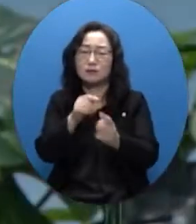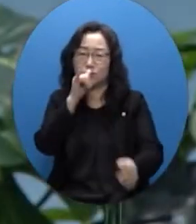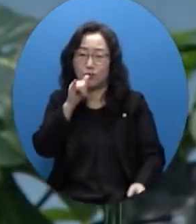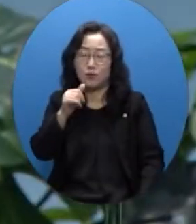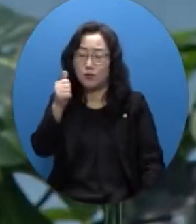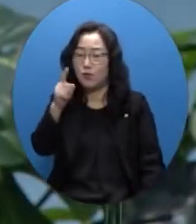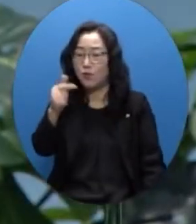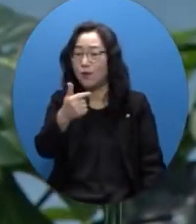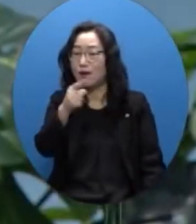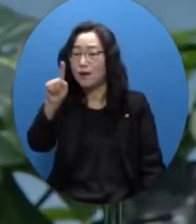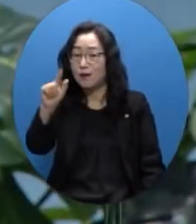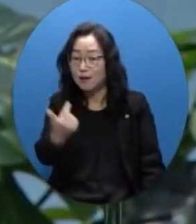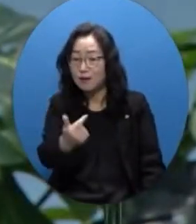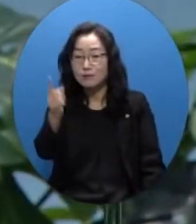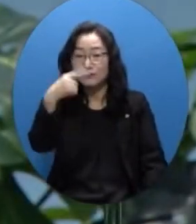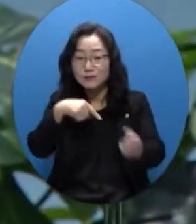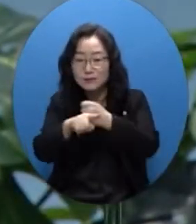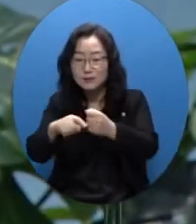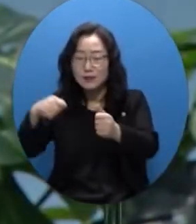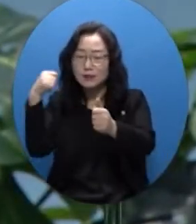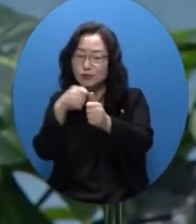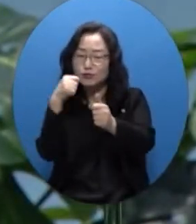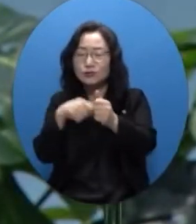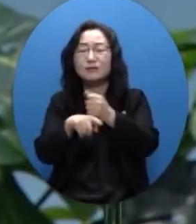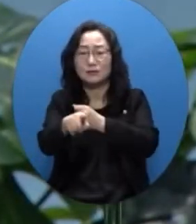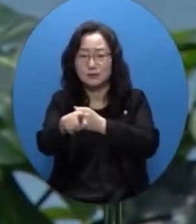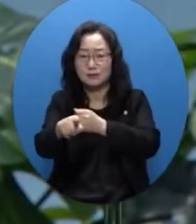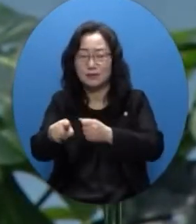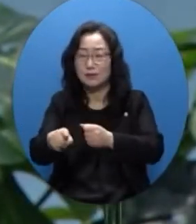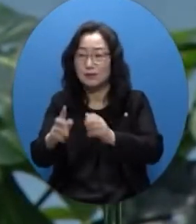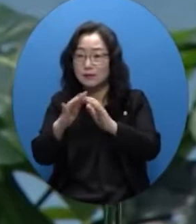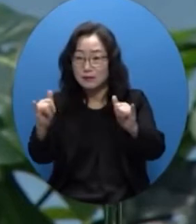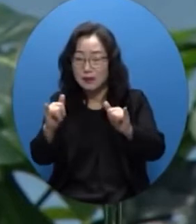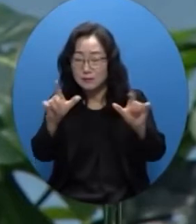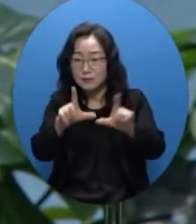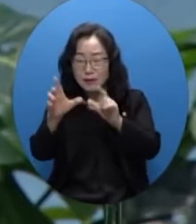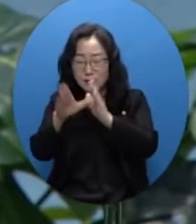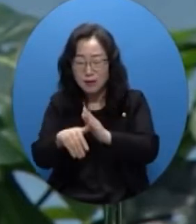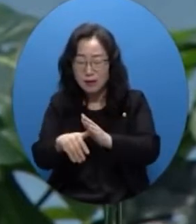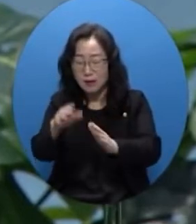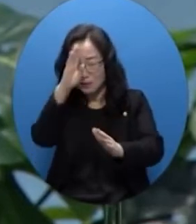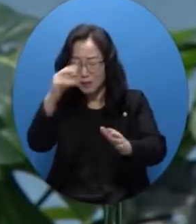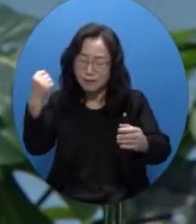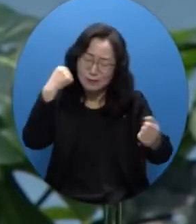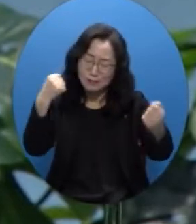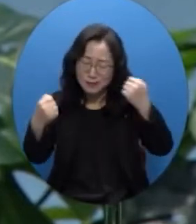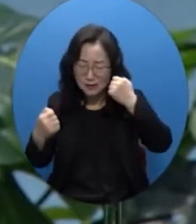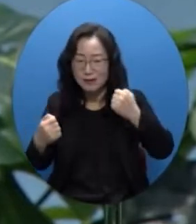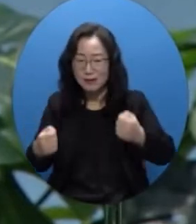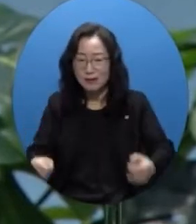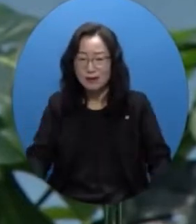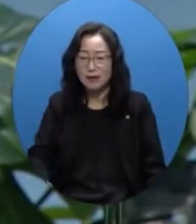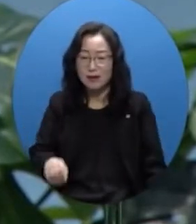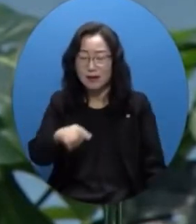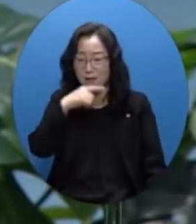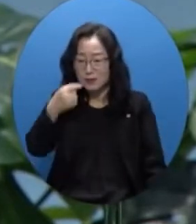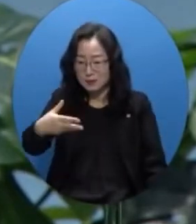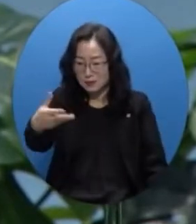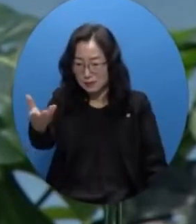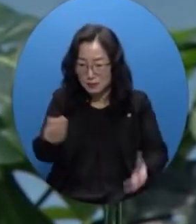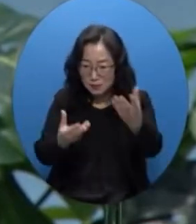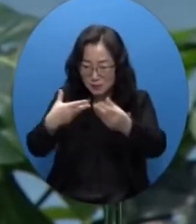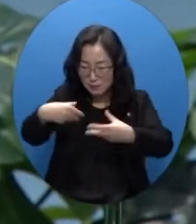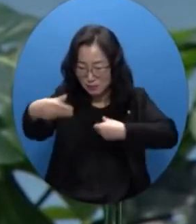두들기다 는 뜻을 갖고 있습니다 우리가 인생을 살다가 질병의 두들겨 맞기도 하고 빚쟁이 에 두들겨 맞기도